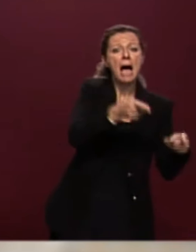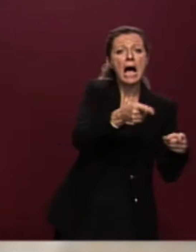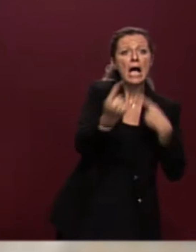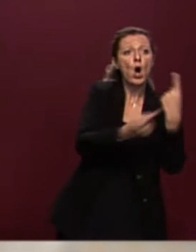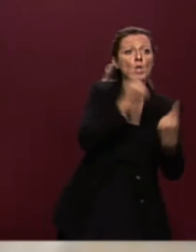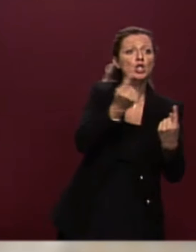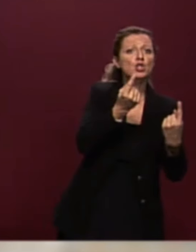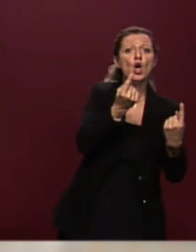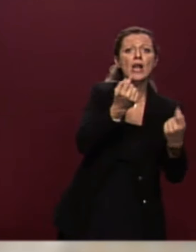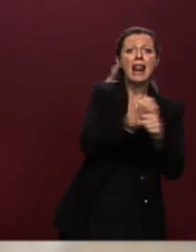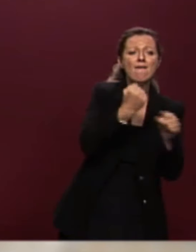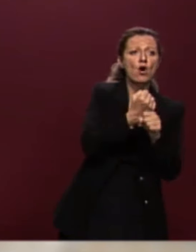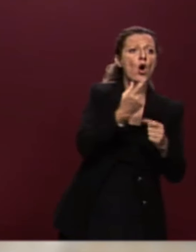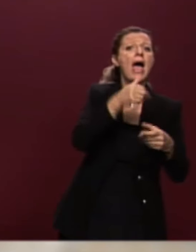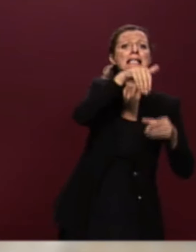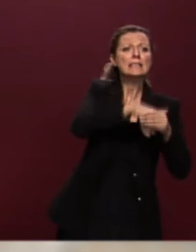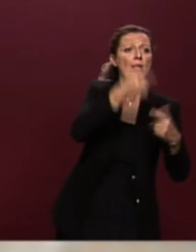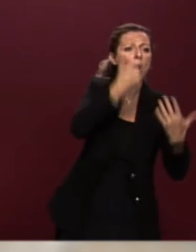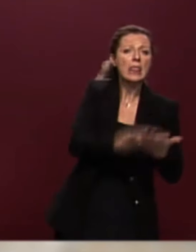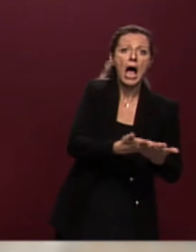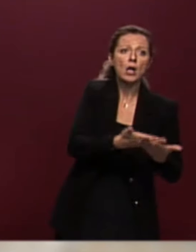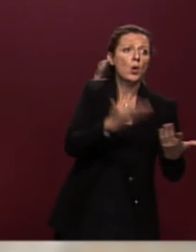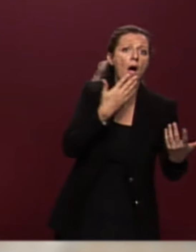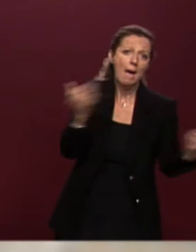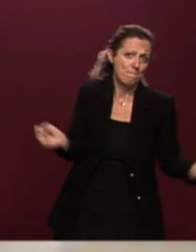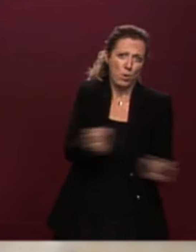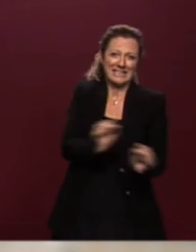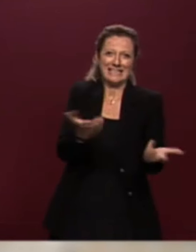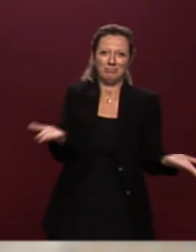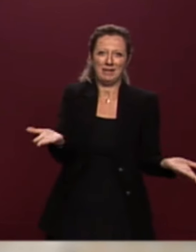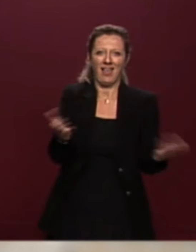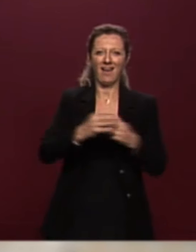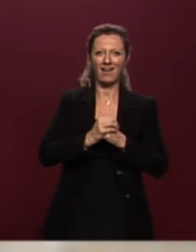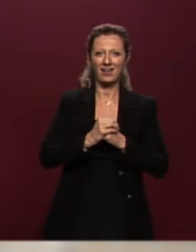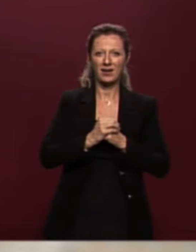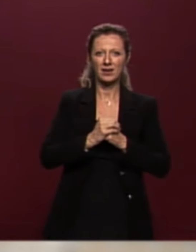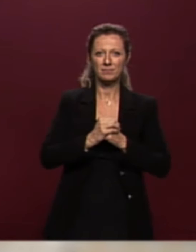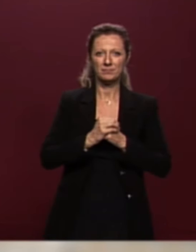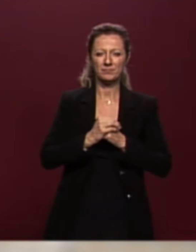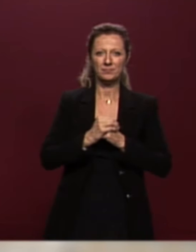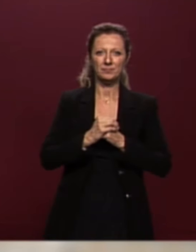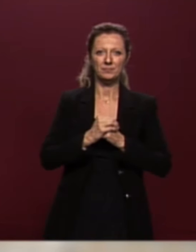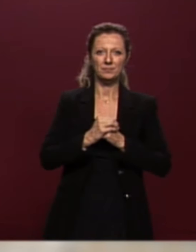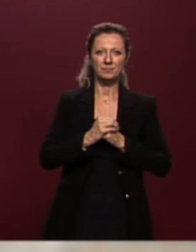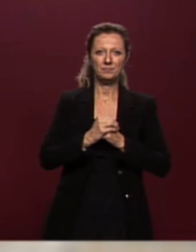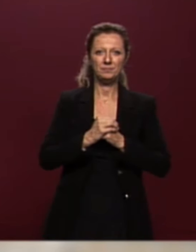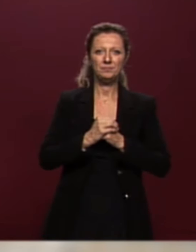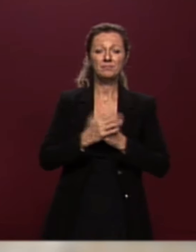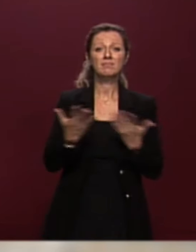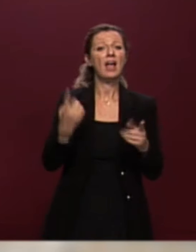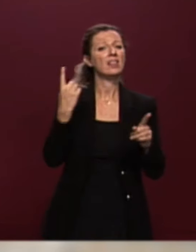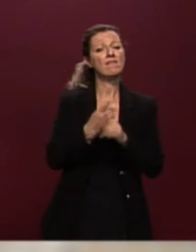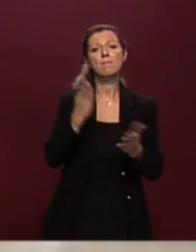e remunerazioni adeguate. Bisogna mettere fine alla